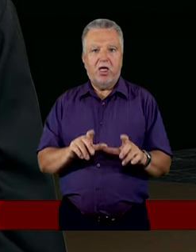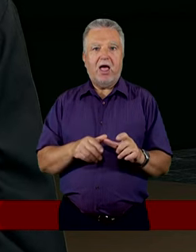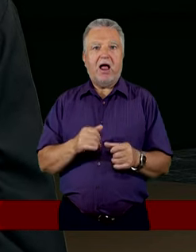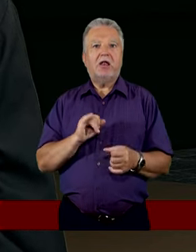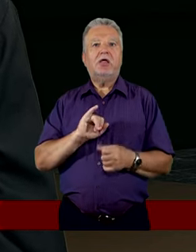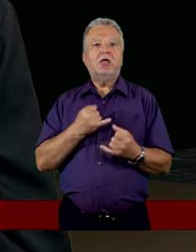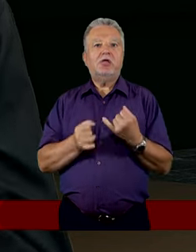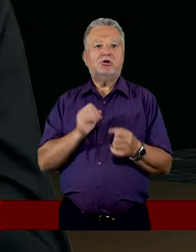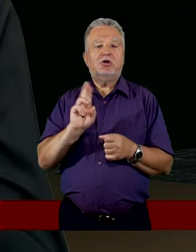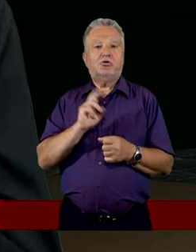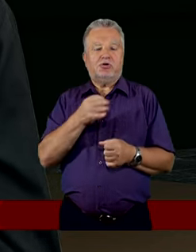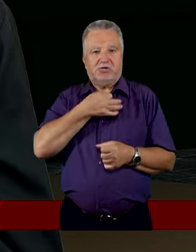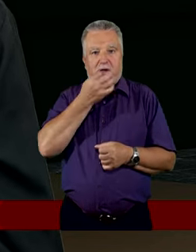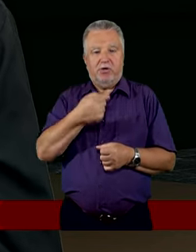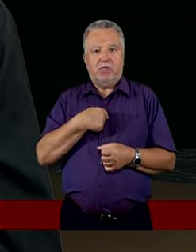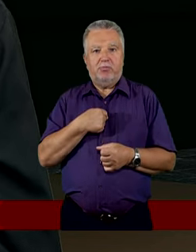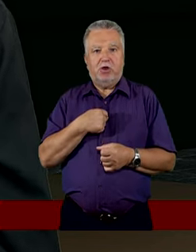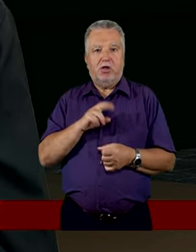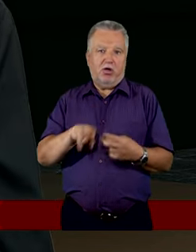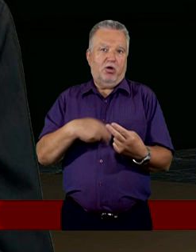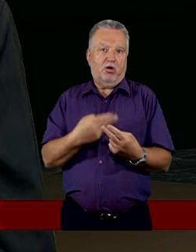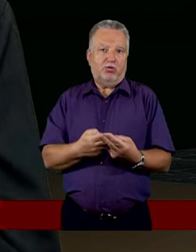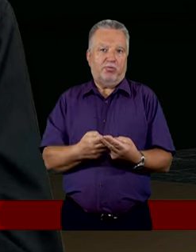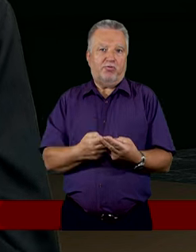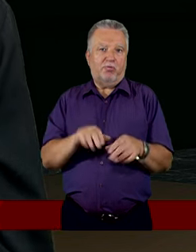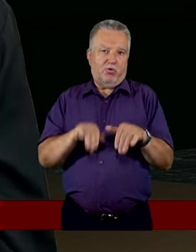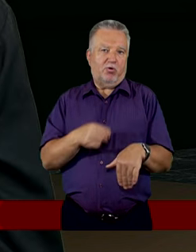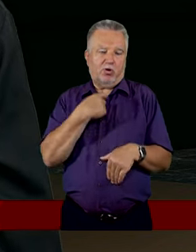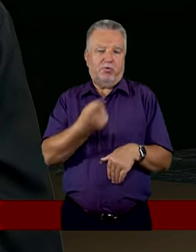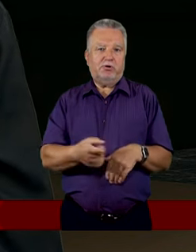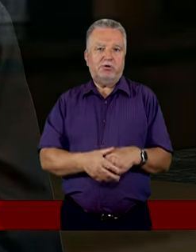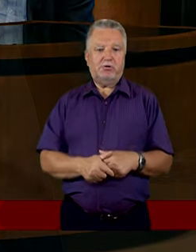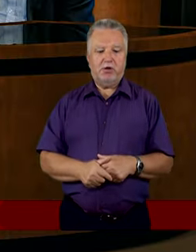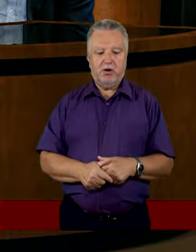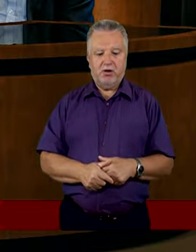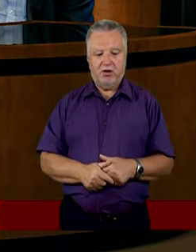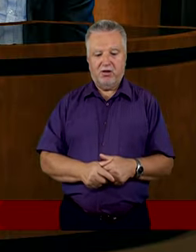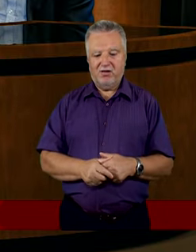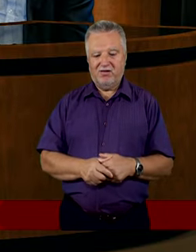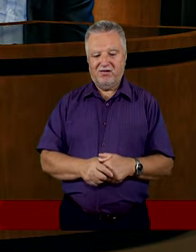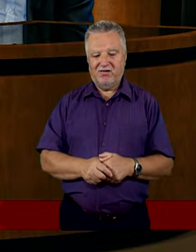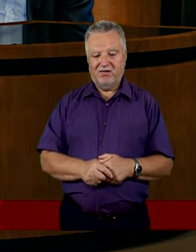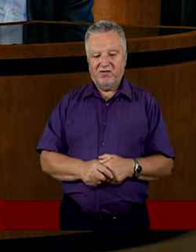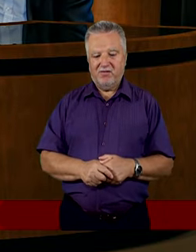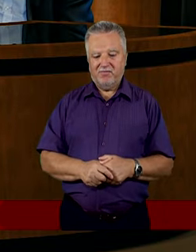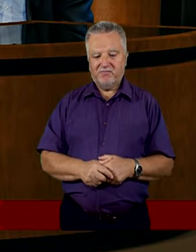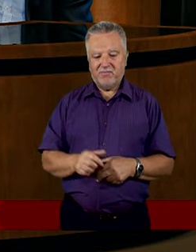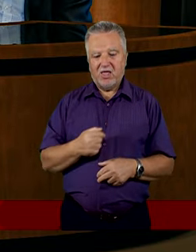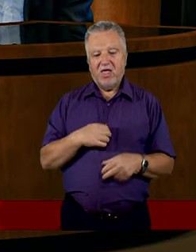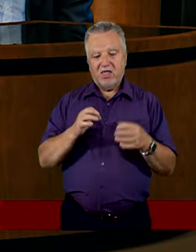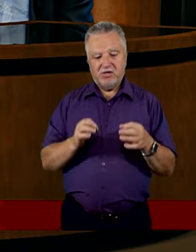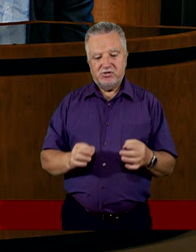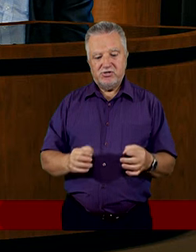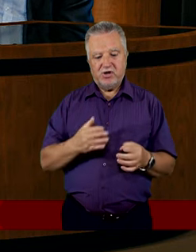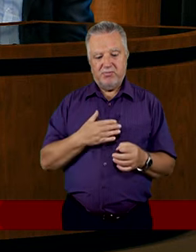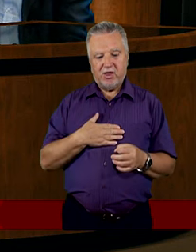zapyta, dlaczego tak postępuje, odpowiedź jest jasna. Mogę powiedzieć, dlaczego tak czynię. Grzegorz, Halinka, co myślicie? Ja dzisiaj miałam